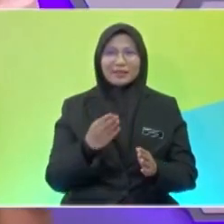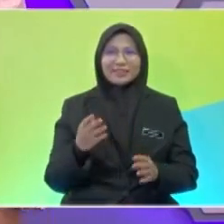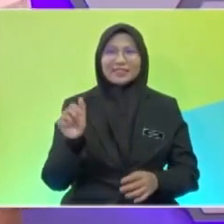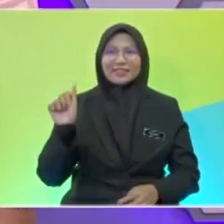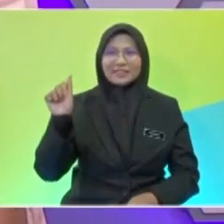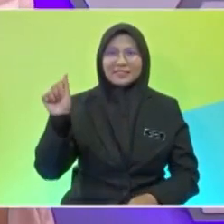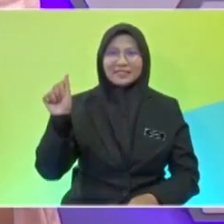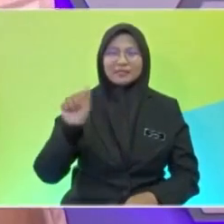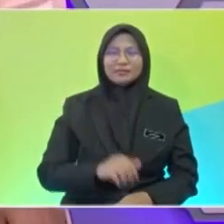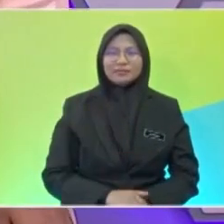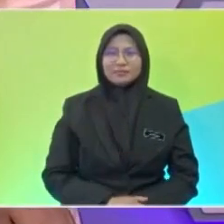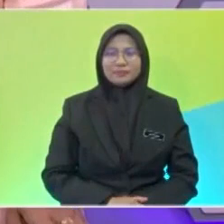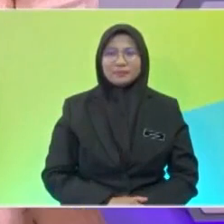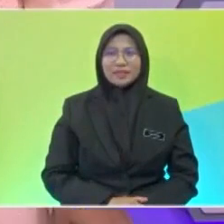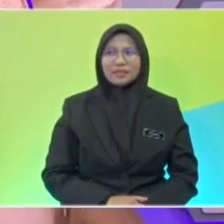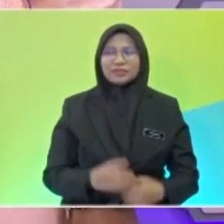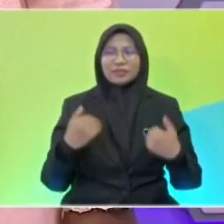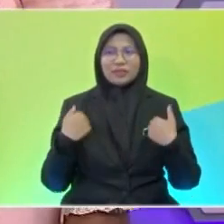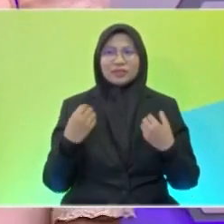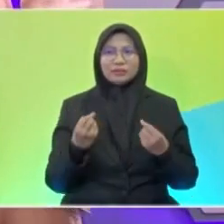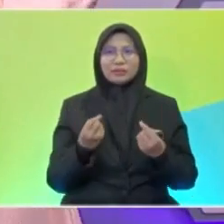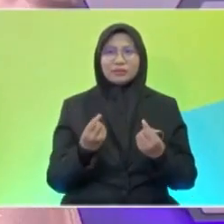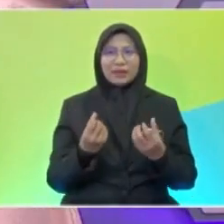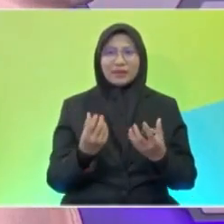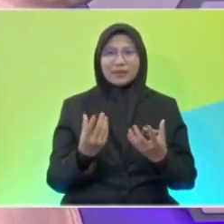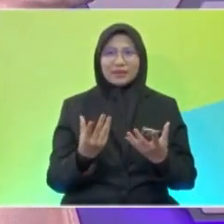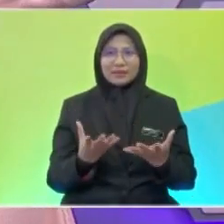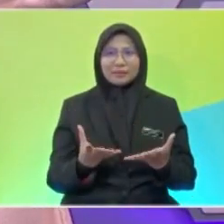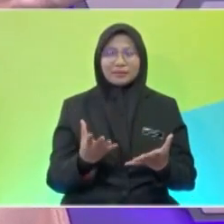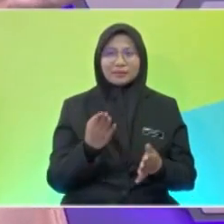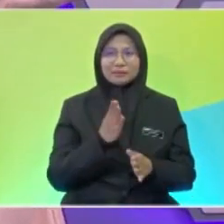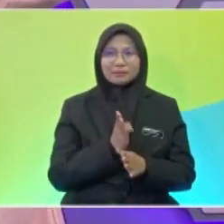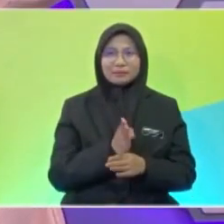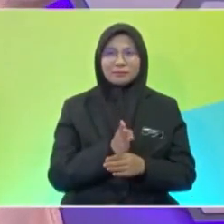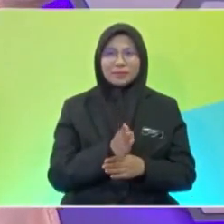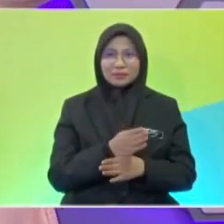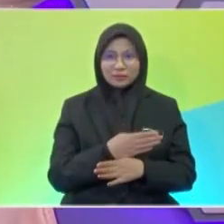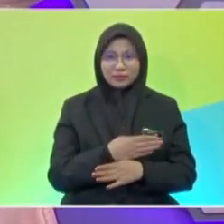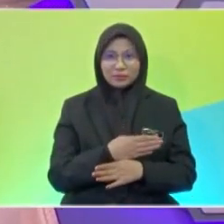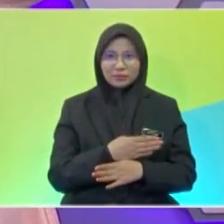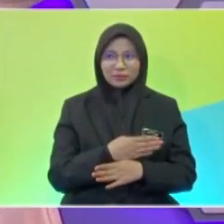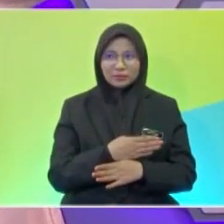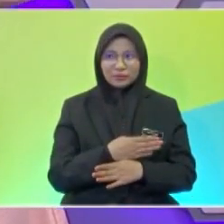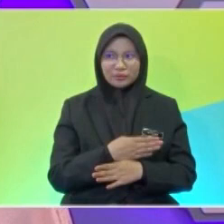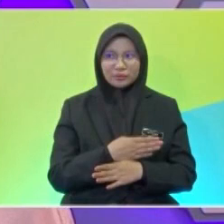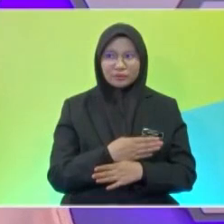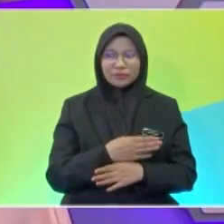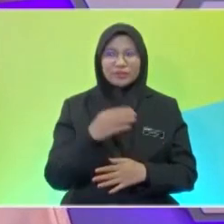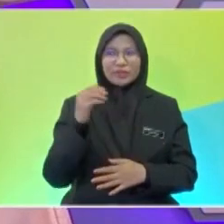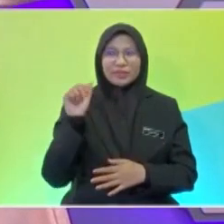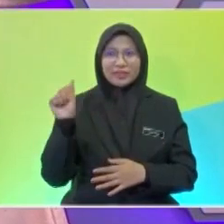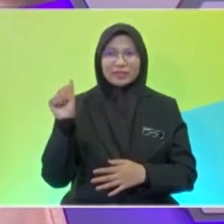baiklah sebenarnya terdapat beberapa bentuk kategori soalan yang terdapat dalam bagian e ya contohnya